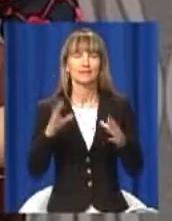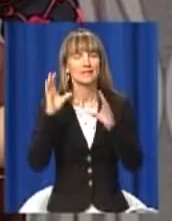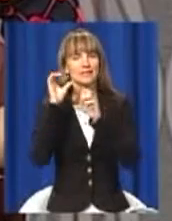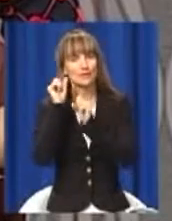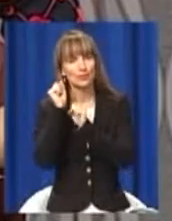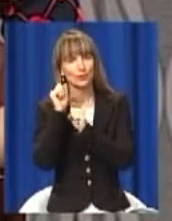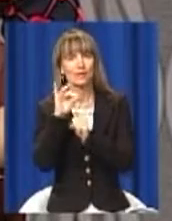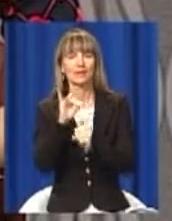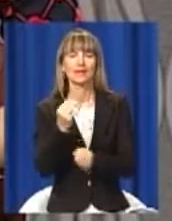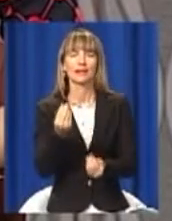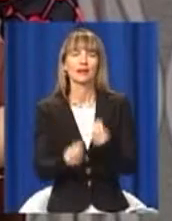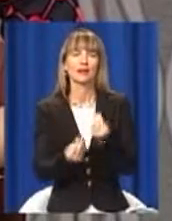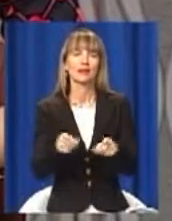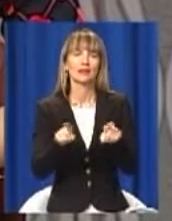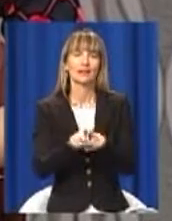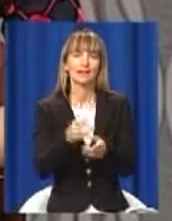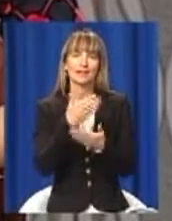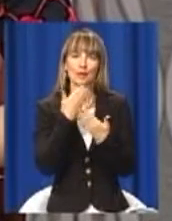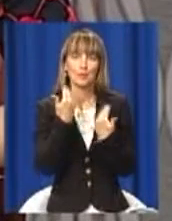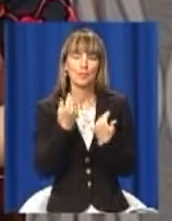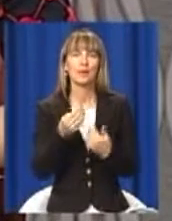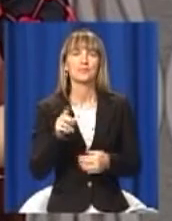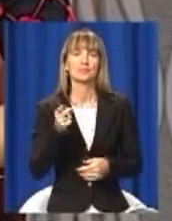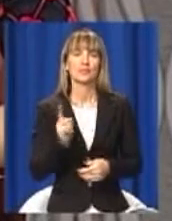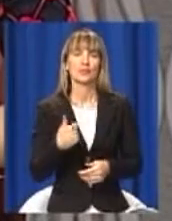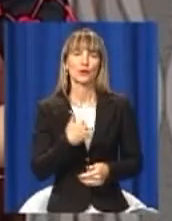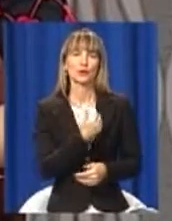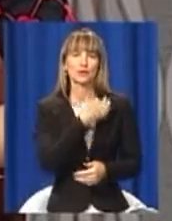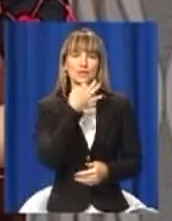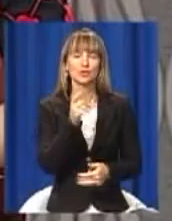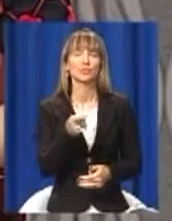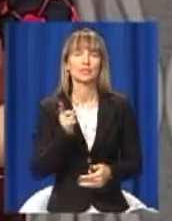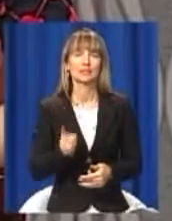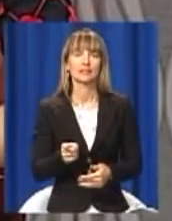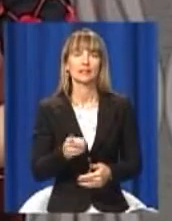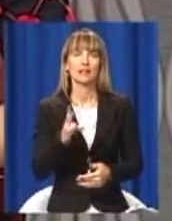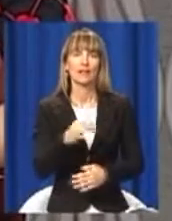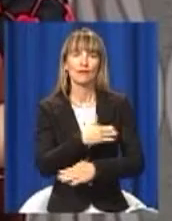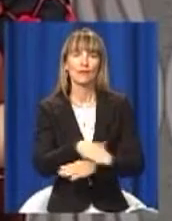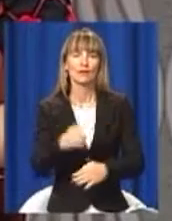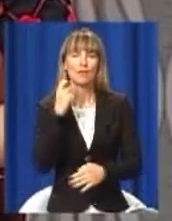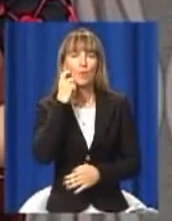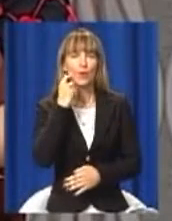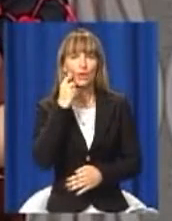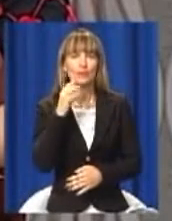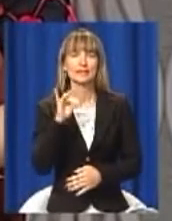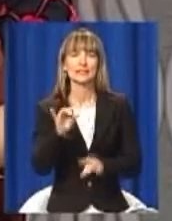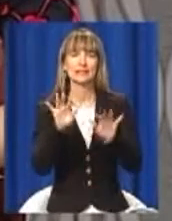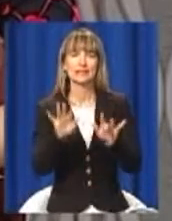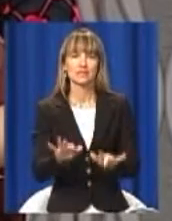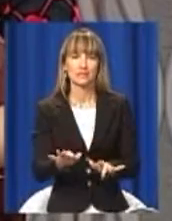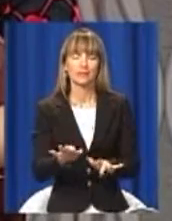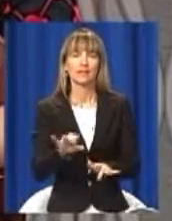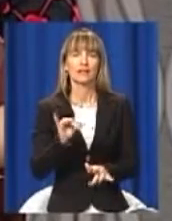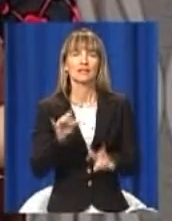позасипали, і ігор таких, як немає. Ну, а насправді, я хочу сказати, що дійсно таки, хоч на вулиці і мороз, хоч і сніг,